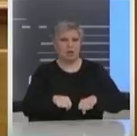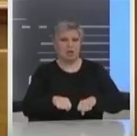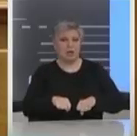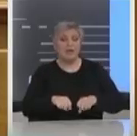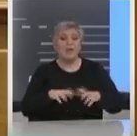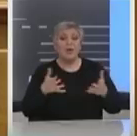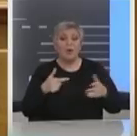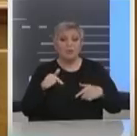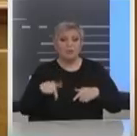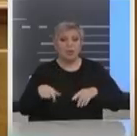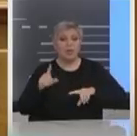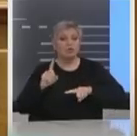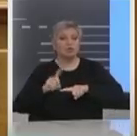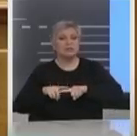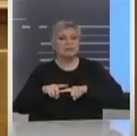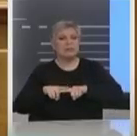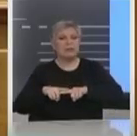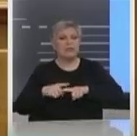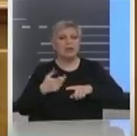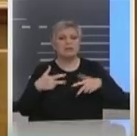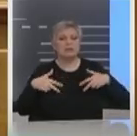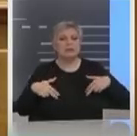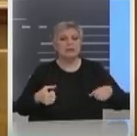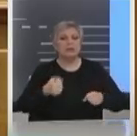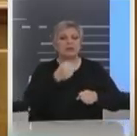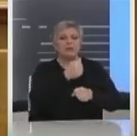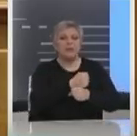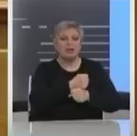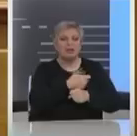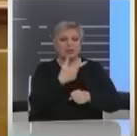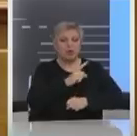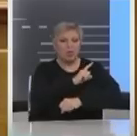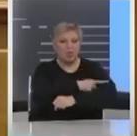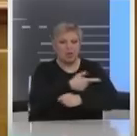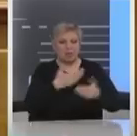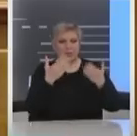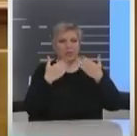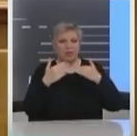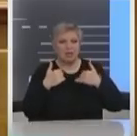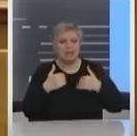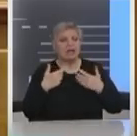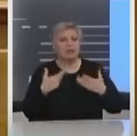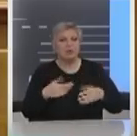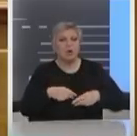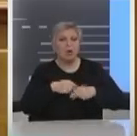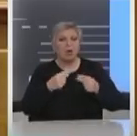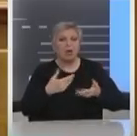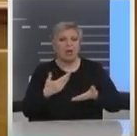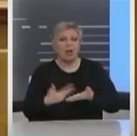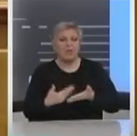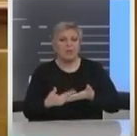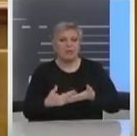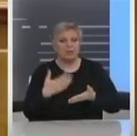Ελλάδα έχουμε μια κυβέρνηση που έχει αποδυναμώσει τη χώρα και αποδεικνύεται αδύναμη να